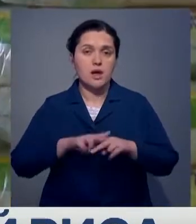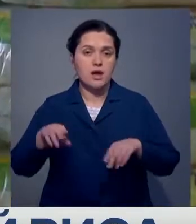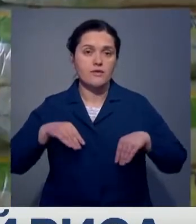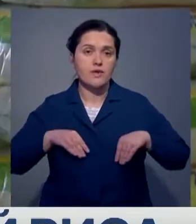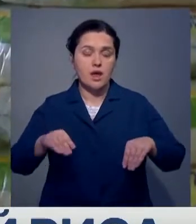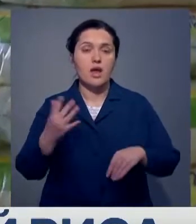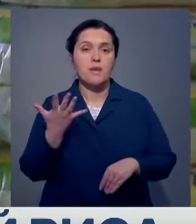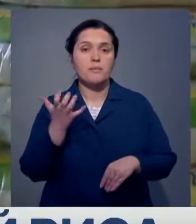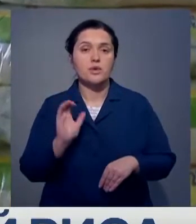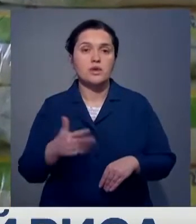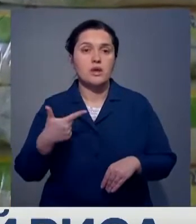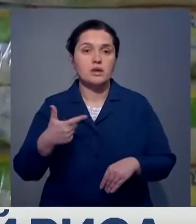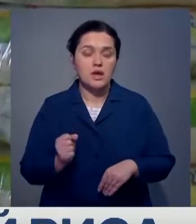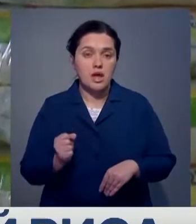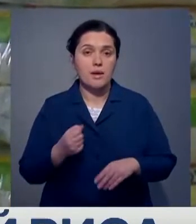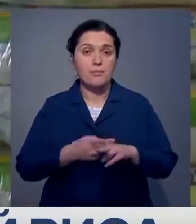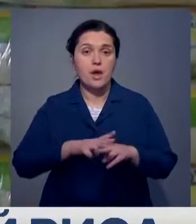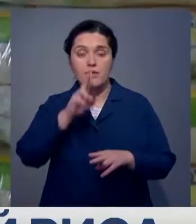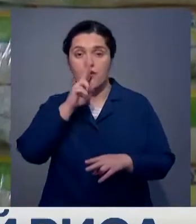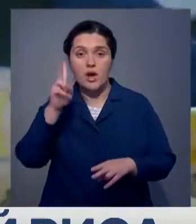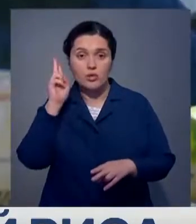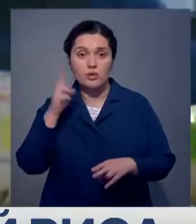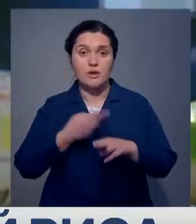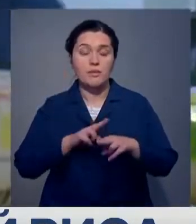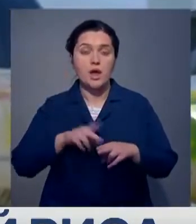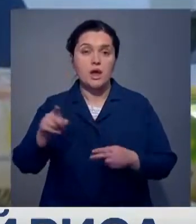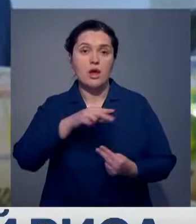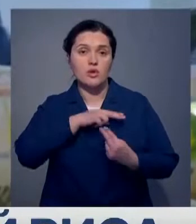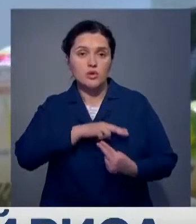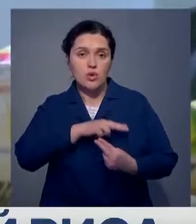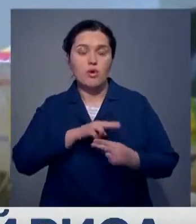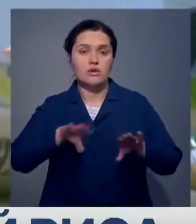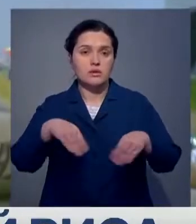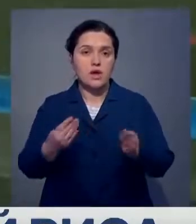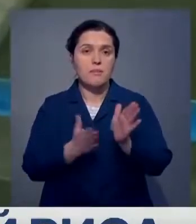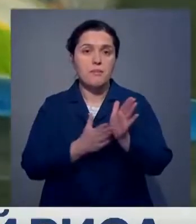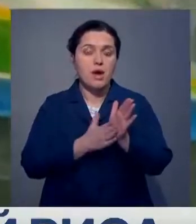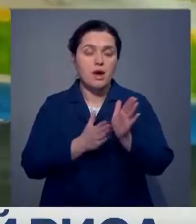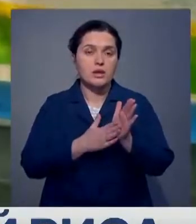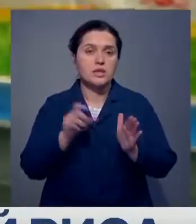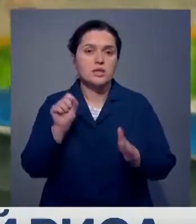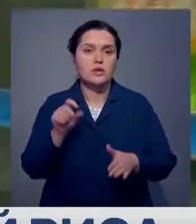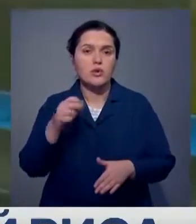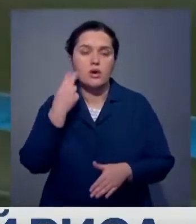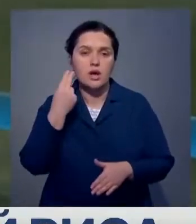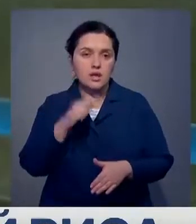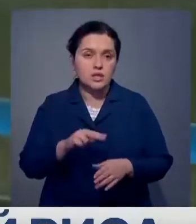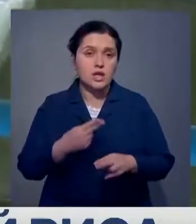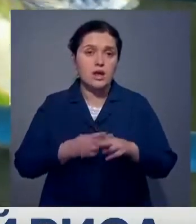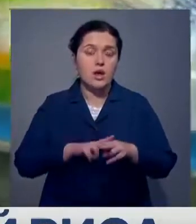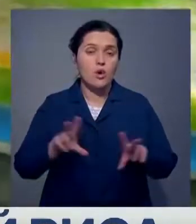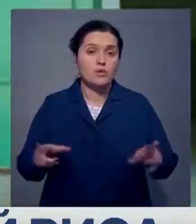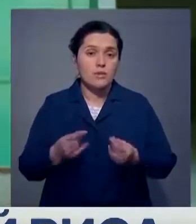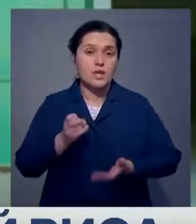свыше 5000 гектарах. Два года назад ратный труд рисоводов отмечен премией Елбасы «Алтын Сапа». Успех